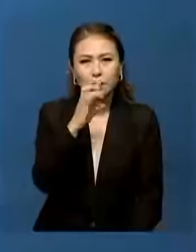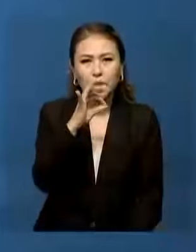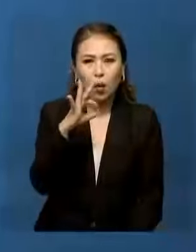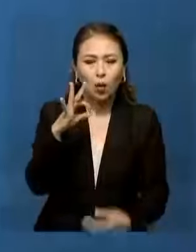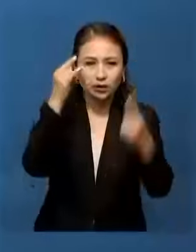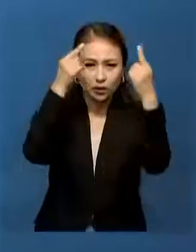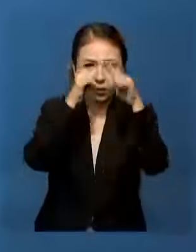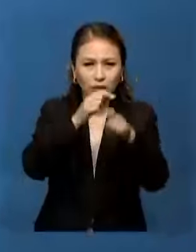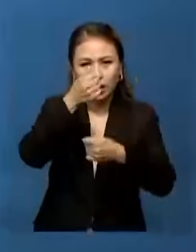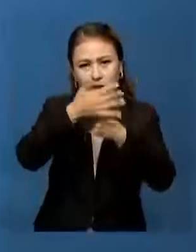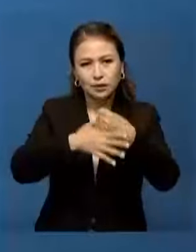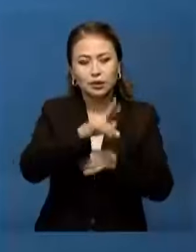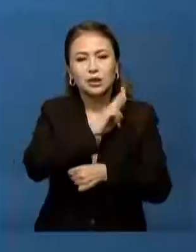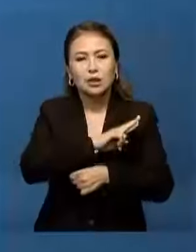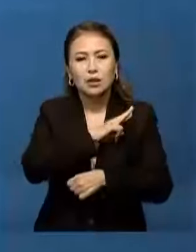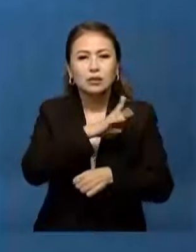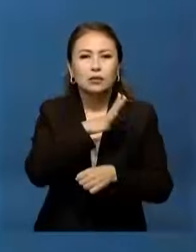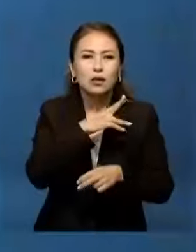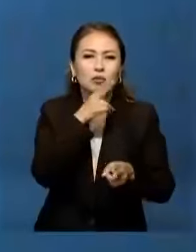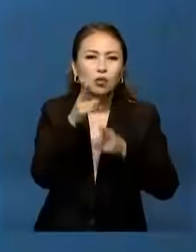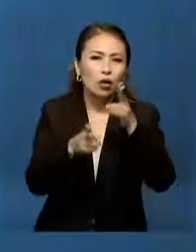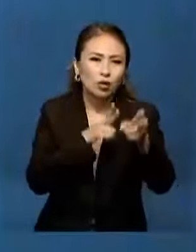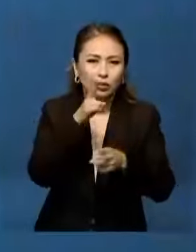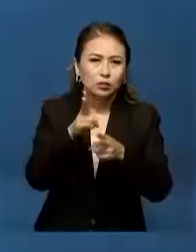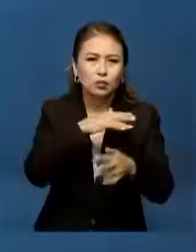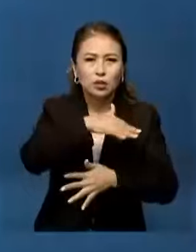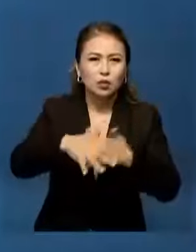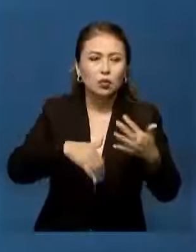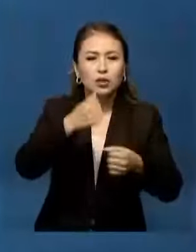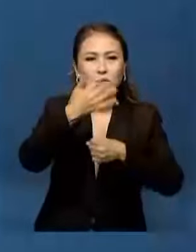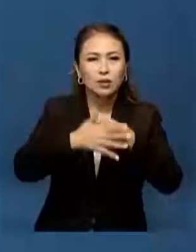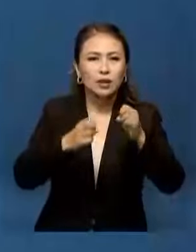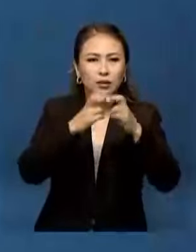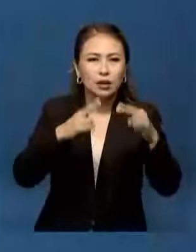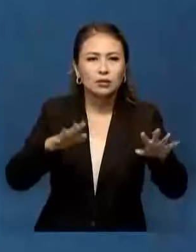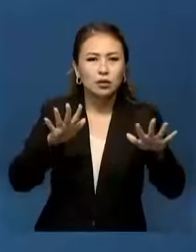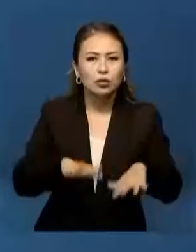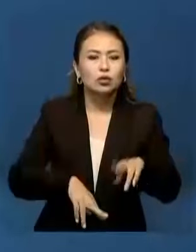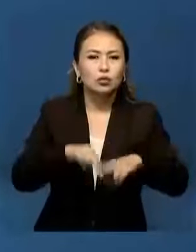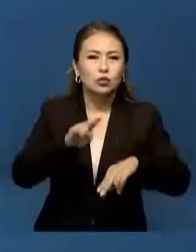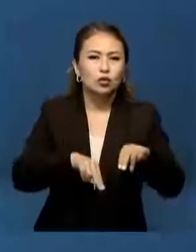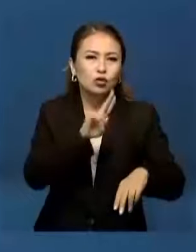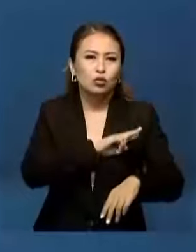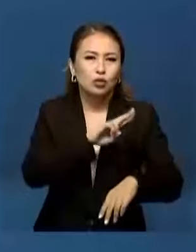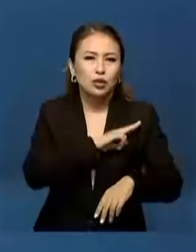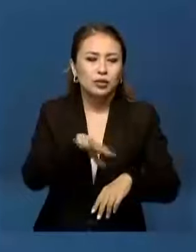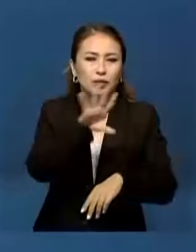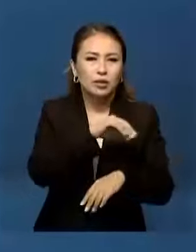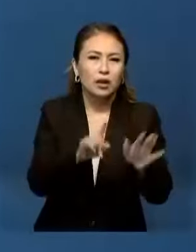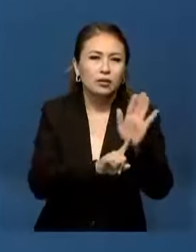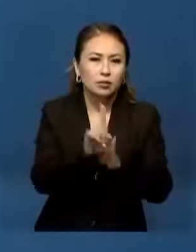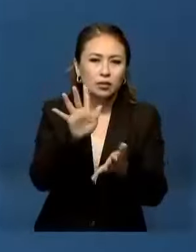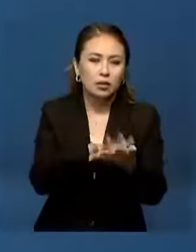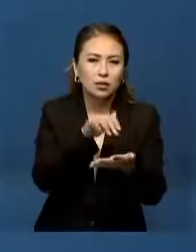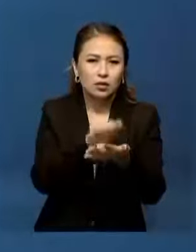Ұлттық биотехнология орталығының қызметкерлері наразы. Даудың басы орталық ғимаратының алдына құрылыс жұмысы жүргізілгеннен